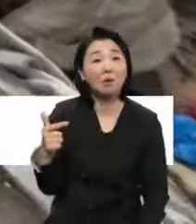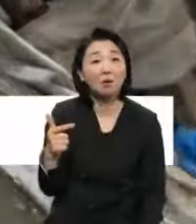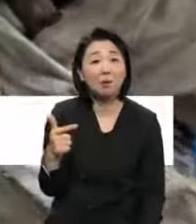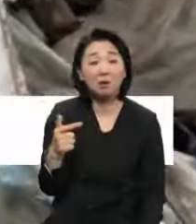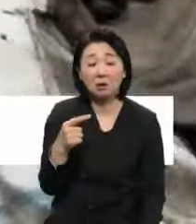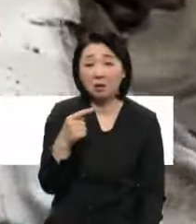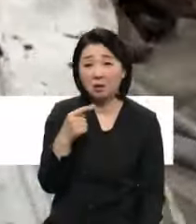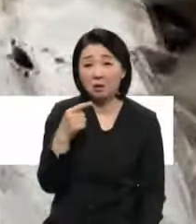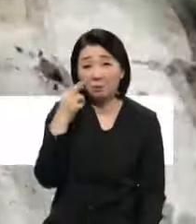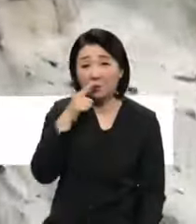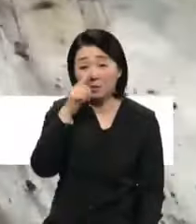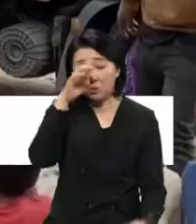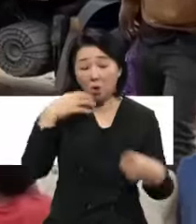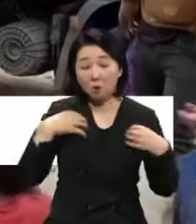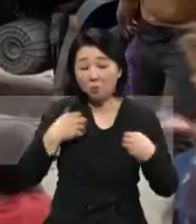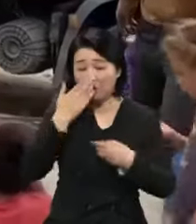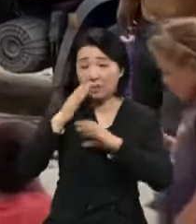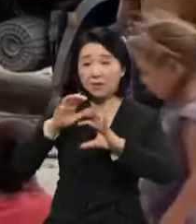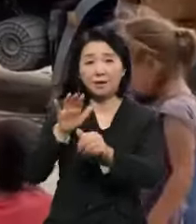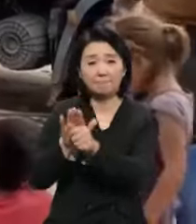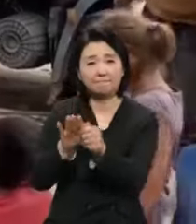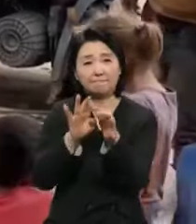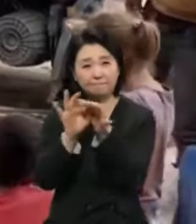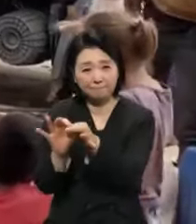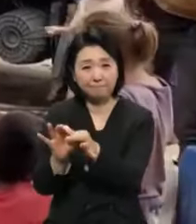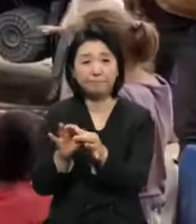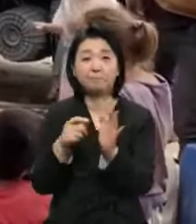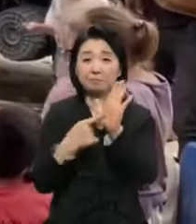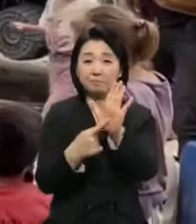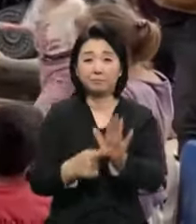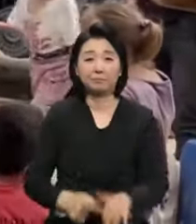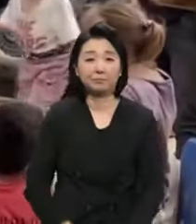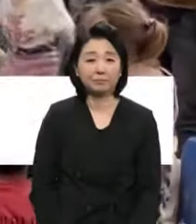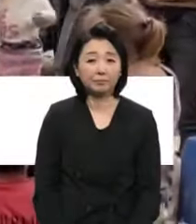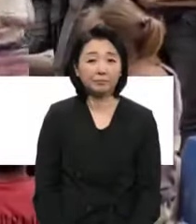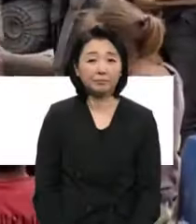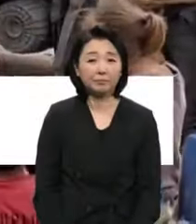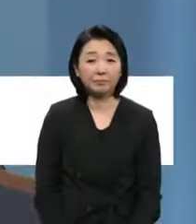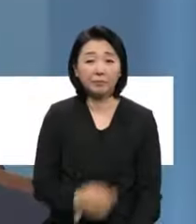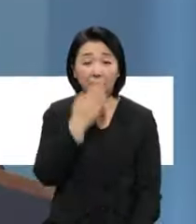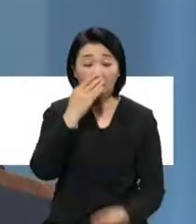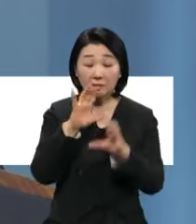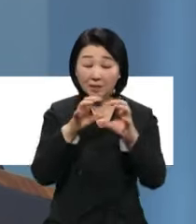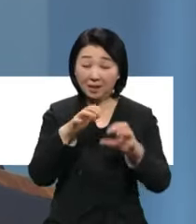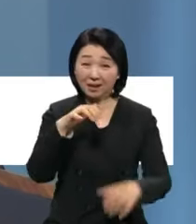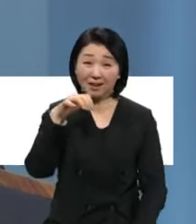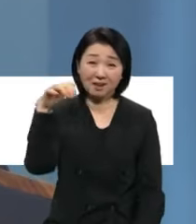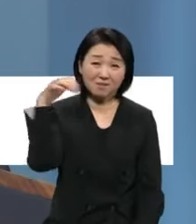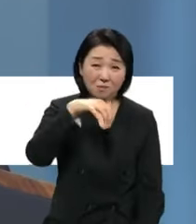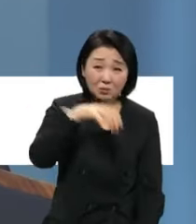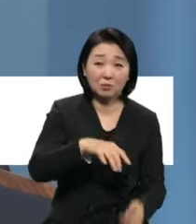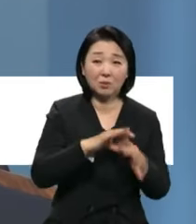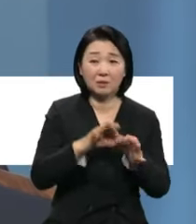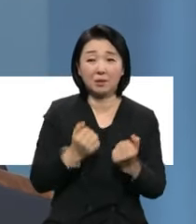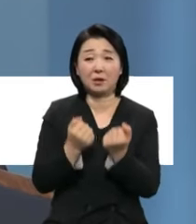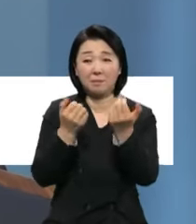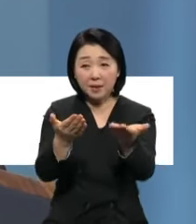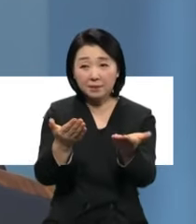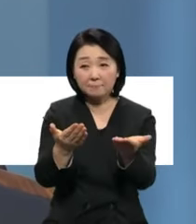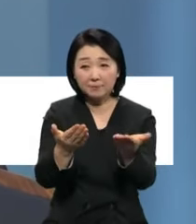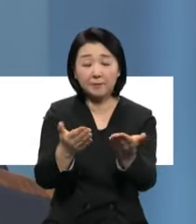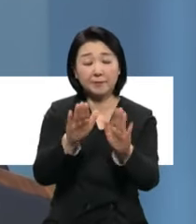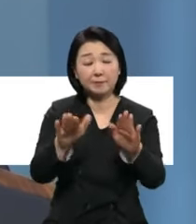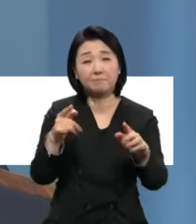백악관은 이스라엘에 대한 지원이 계속될 거라고 밝혔습니다. As a result of this strike on Sunday, I have no policy changes to speak